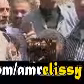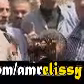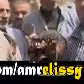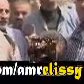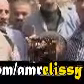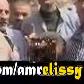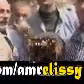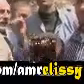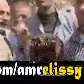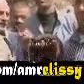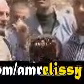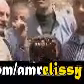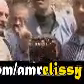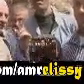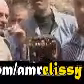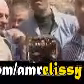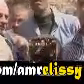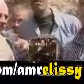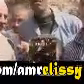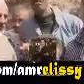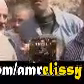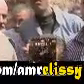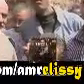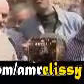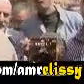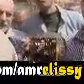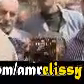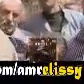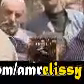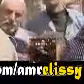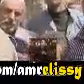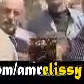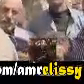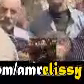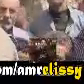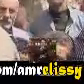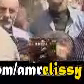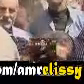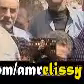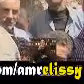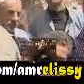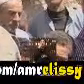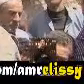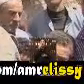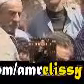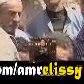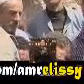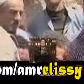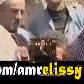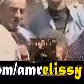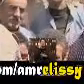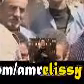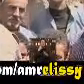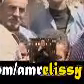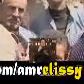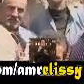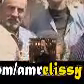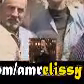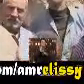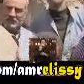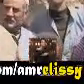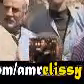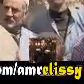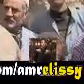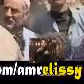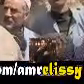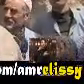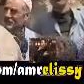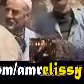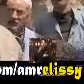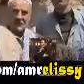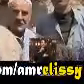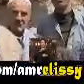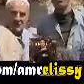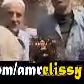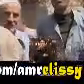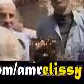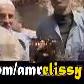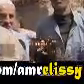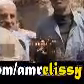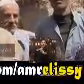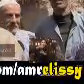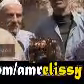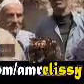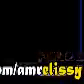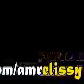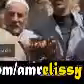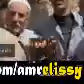مستودع غاز هنا في البلد، وبنشوفش انابيب كل شهر مره، وفي ناس بتبيعها تجار ب50 جنيه و100 جنيه